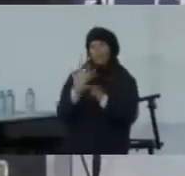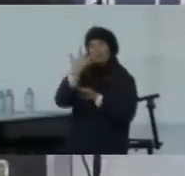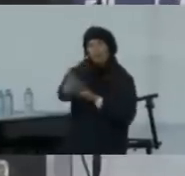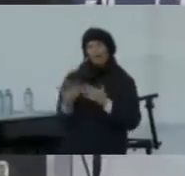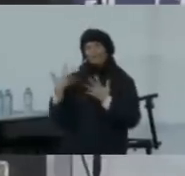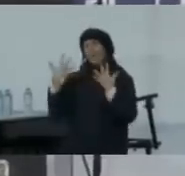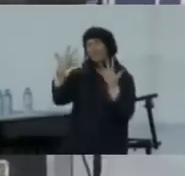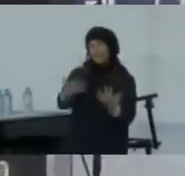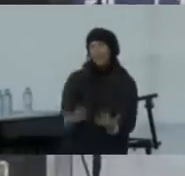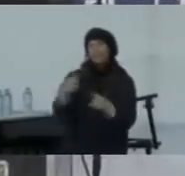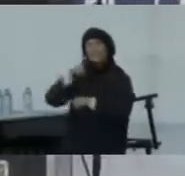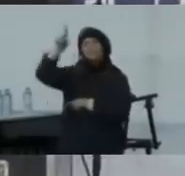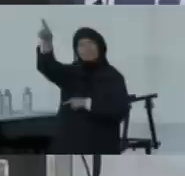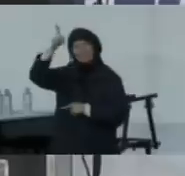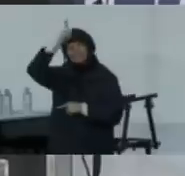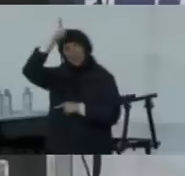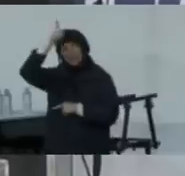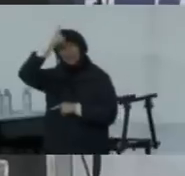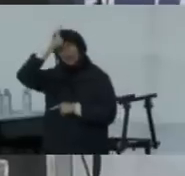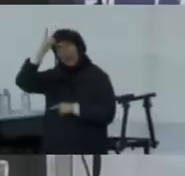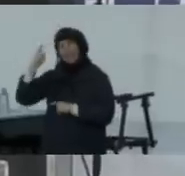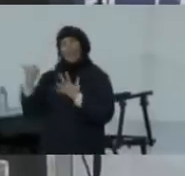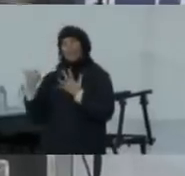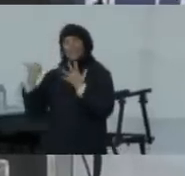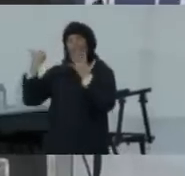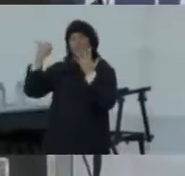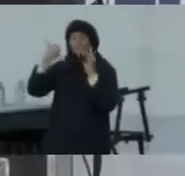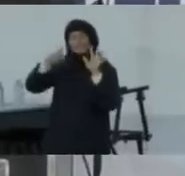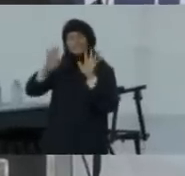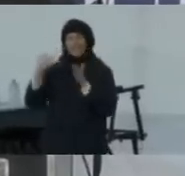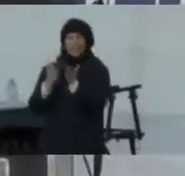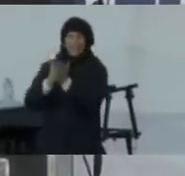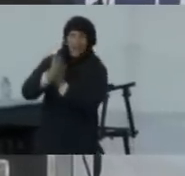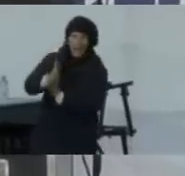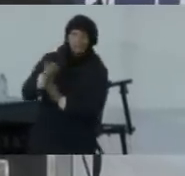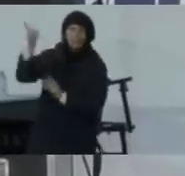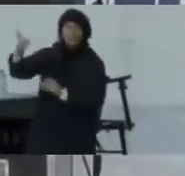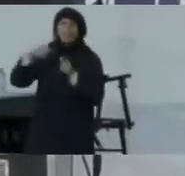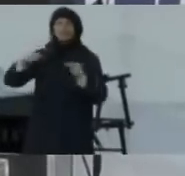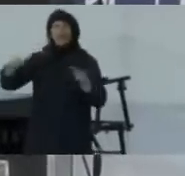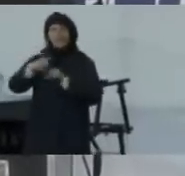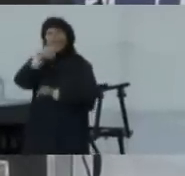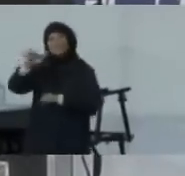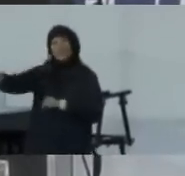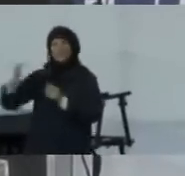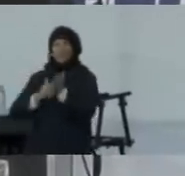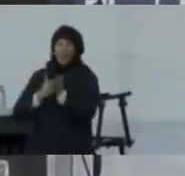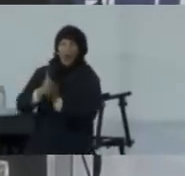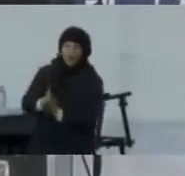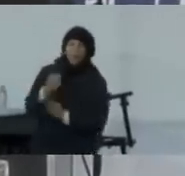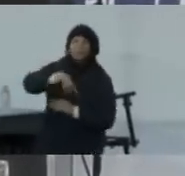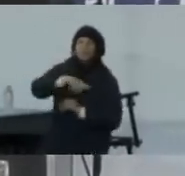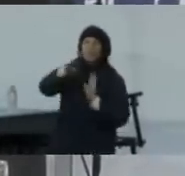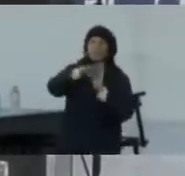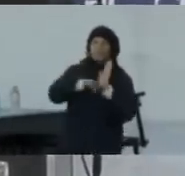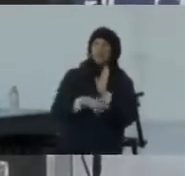mentre la Germania ha un piano energetico di 60 anni, il Giappone di 100, noi abbiamo un piano energetico che giovedì non sappiamo che